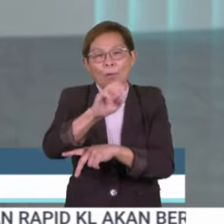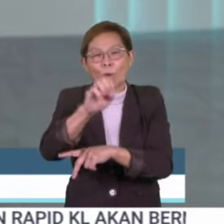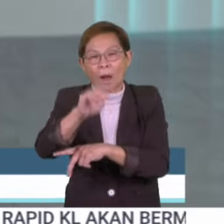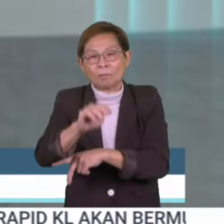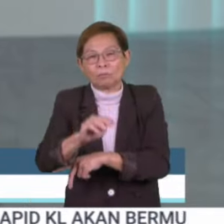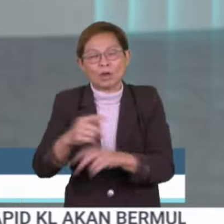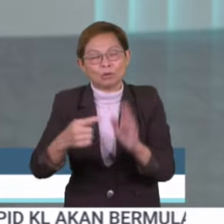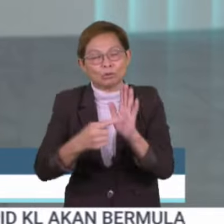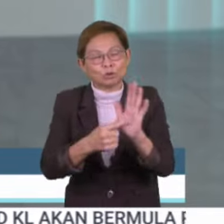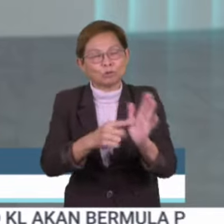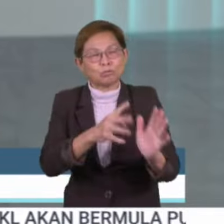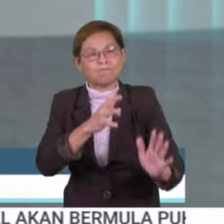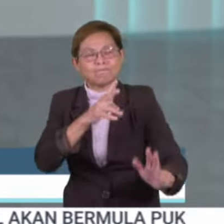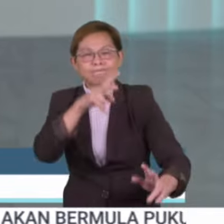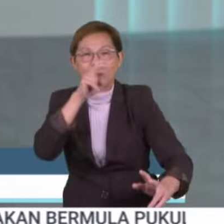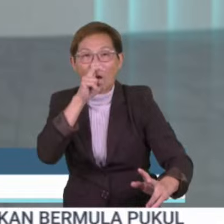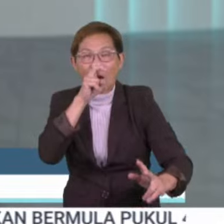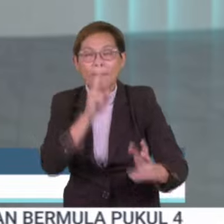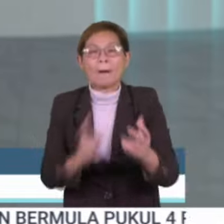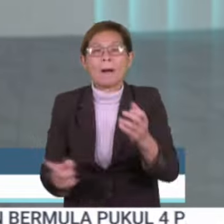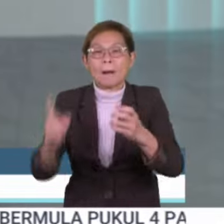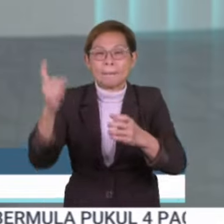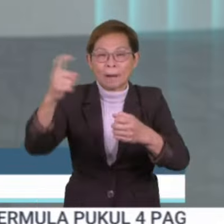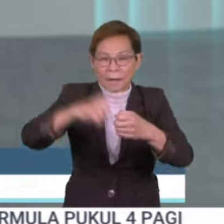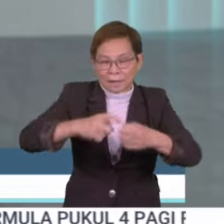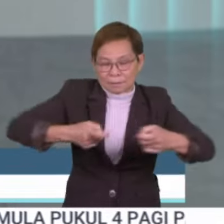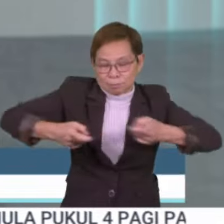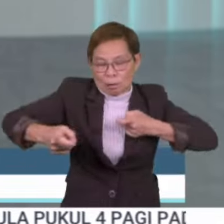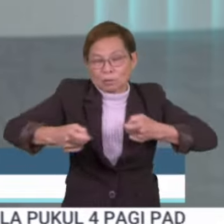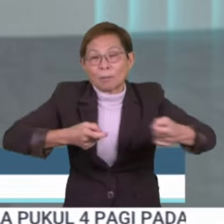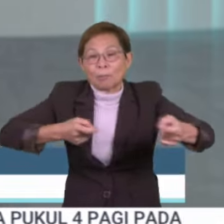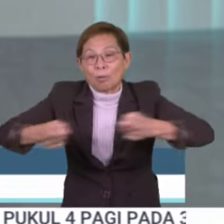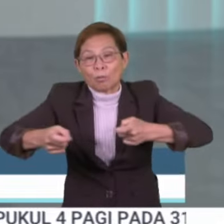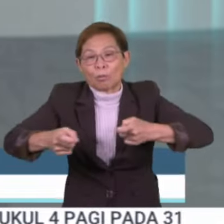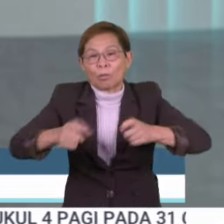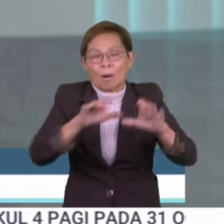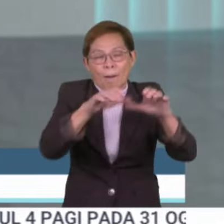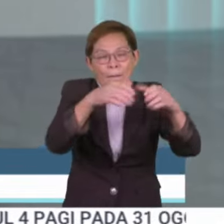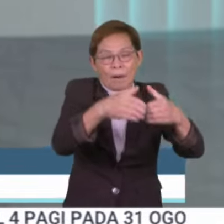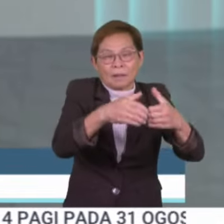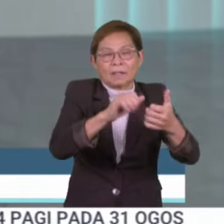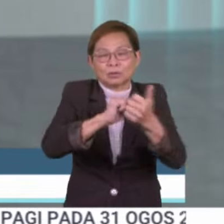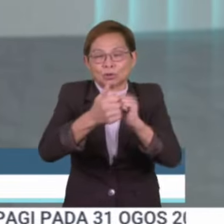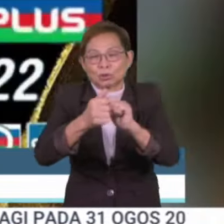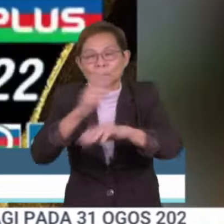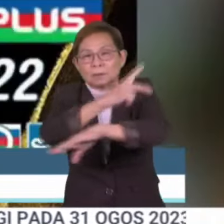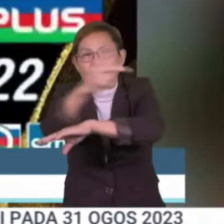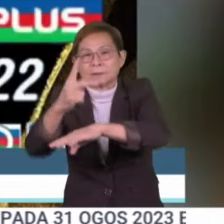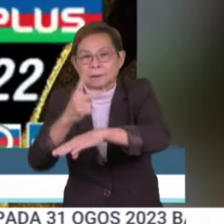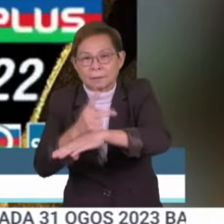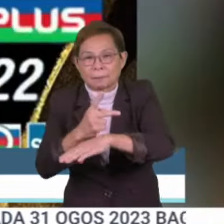mubaraksan yang jelas Terhadap isu berkaitan tetapi pengurusan badan kesukaan kebangsaan